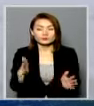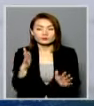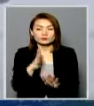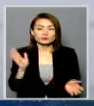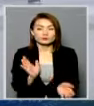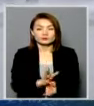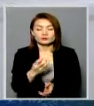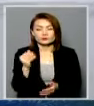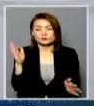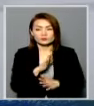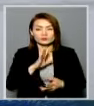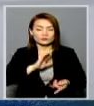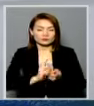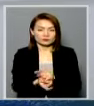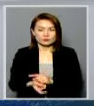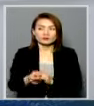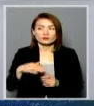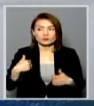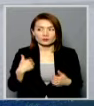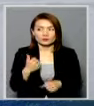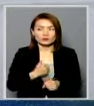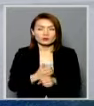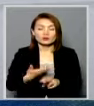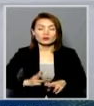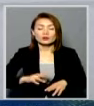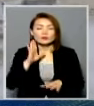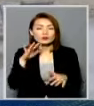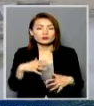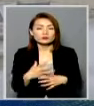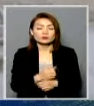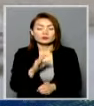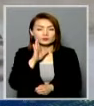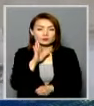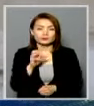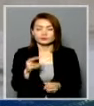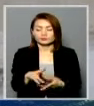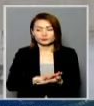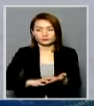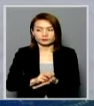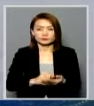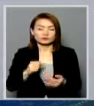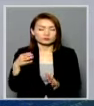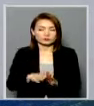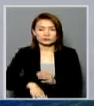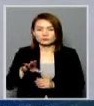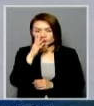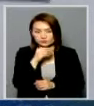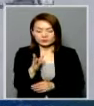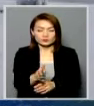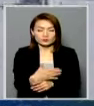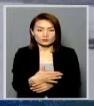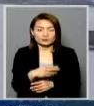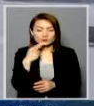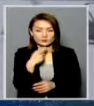экологияның ластануы мен табиғат құбылысы бірден бір себеп. Әсіресе өзен су азайуы су маржандарының жойылуын одан бетер тездетті. Бекіре